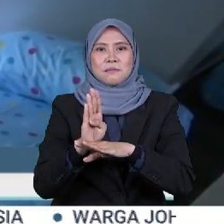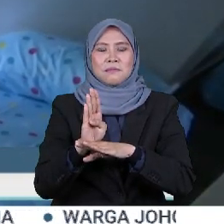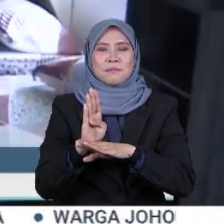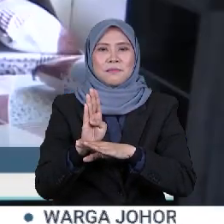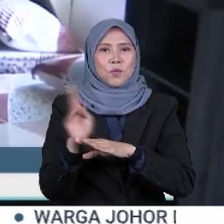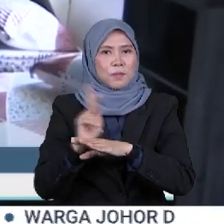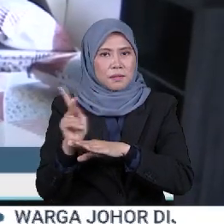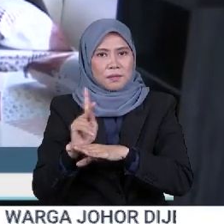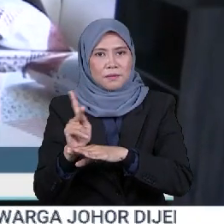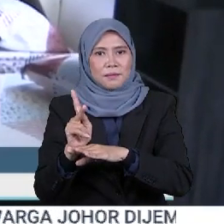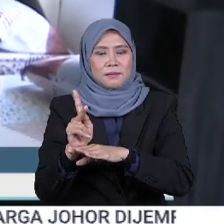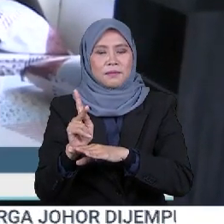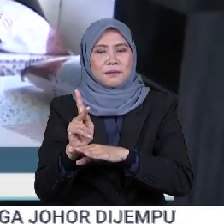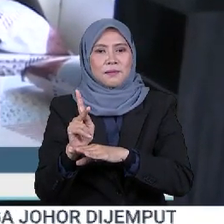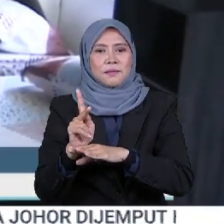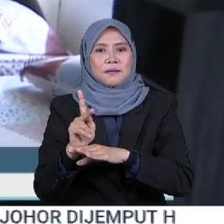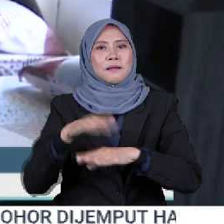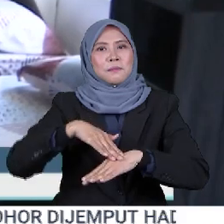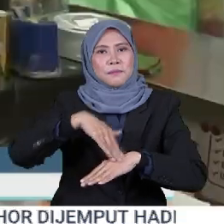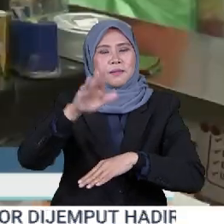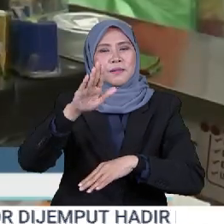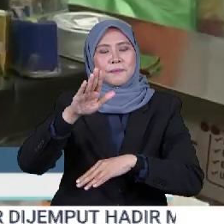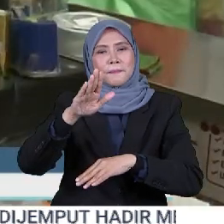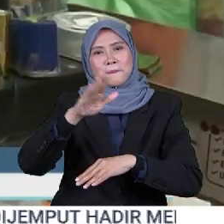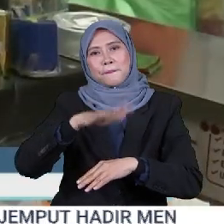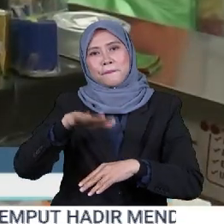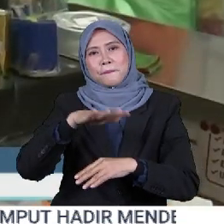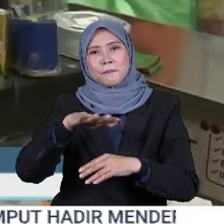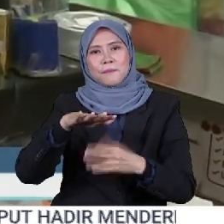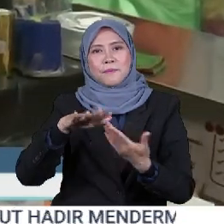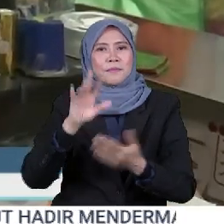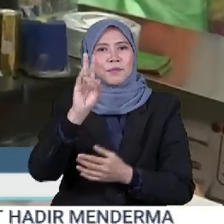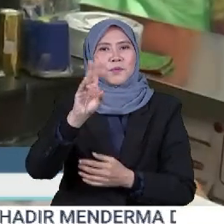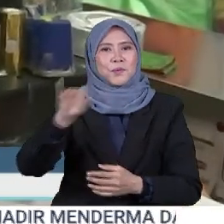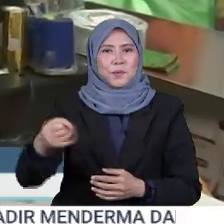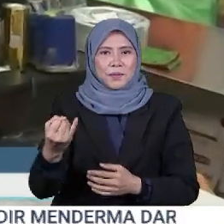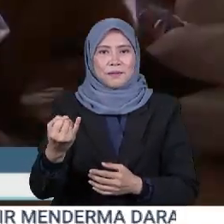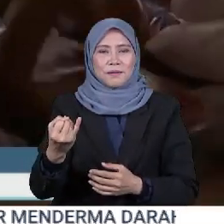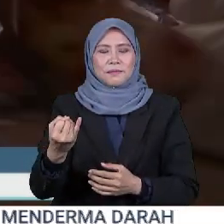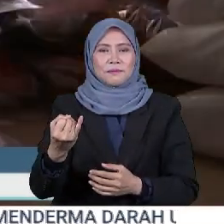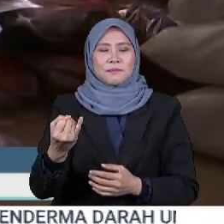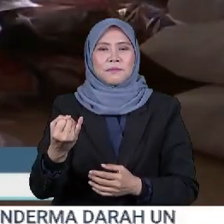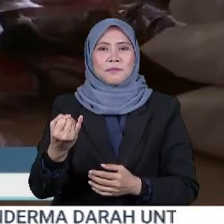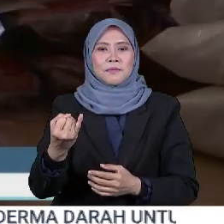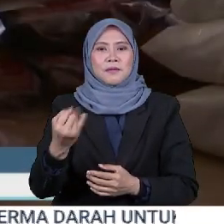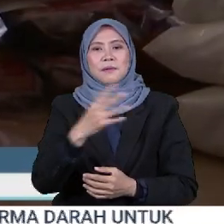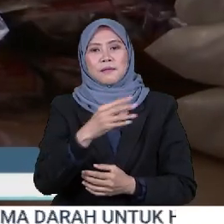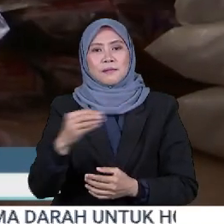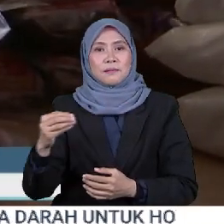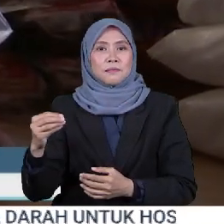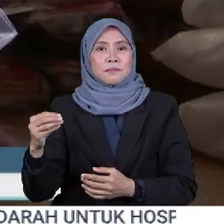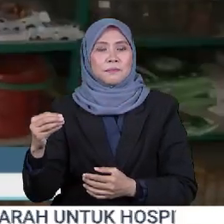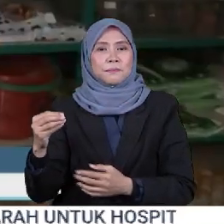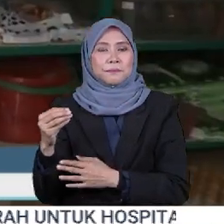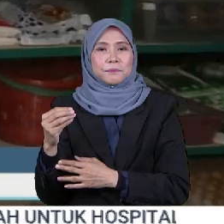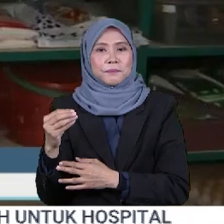yang melibatkan lebih daripada 7 juta anggota dan merupakan